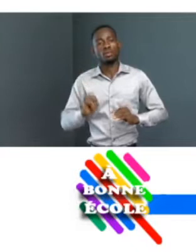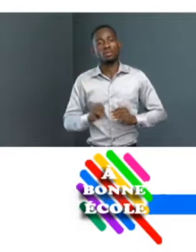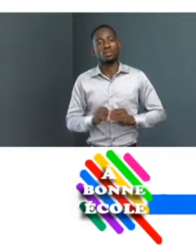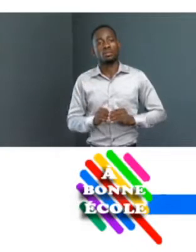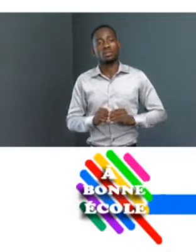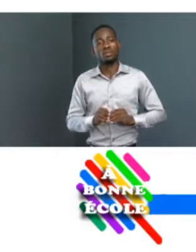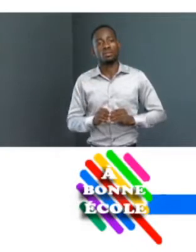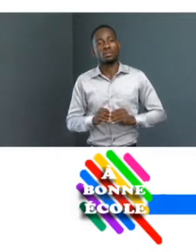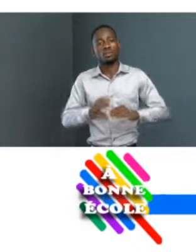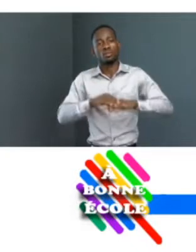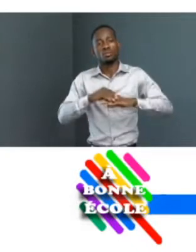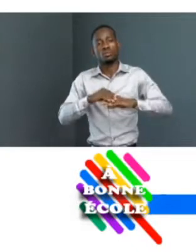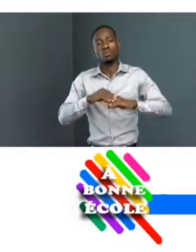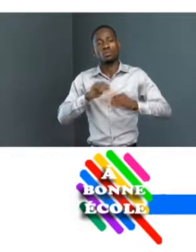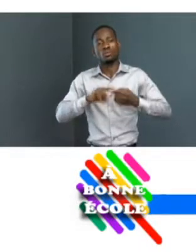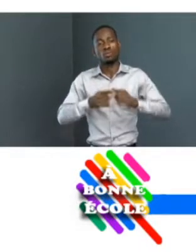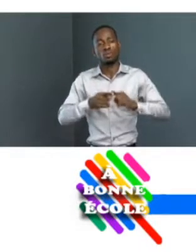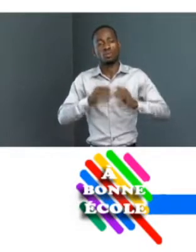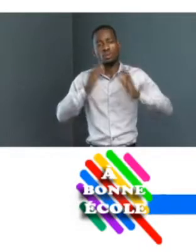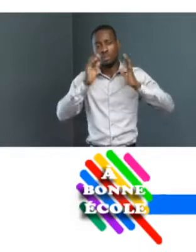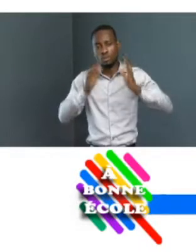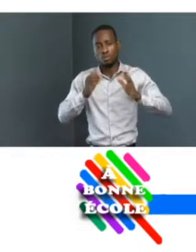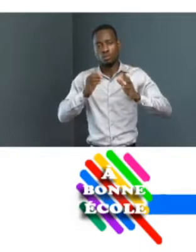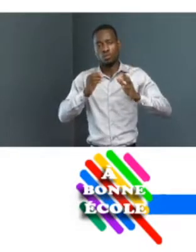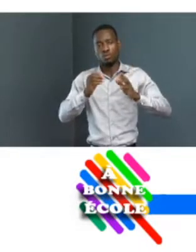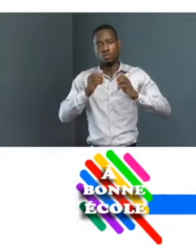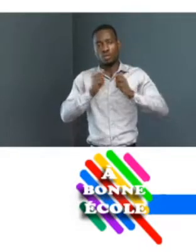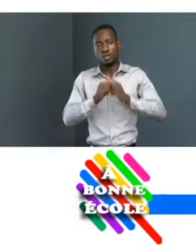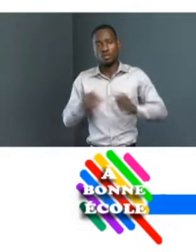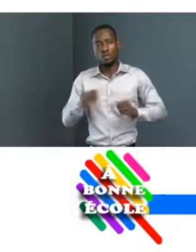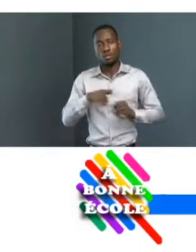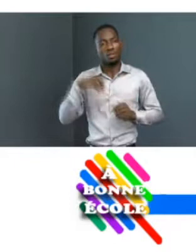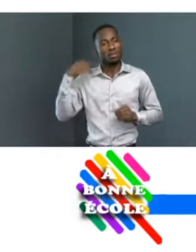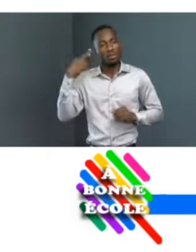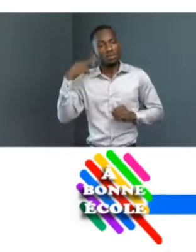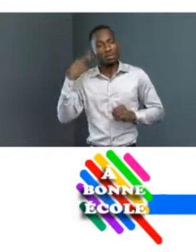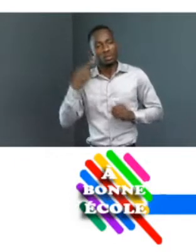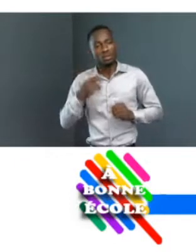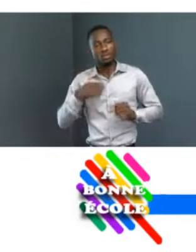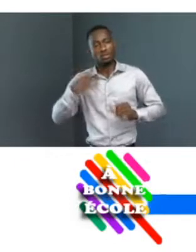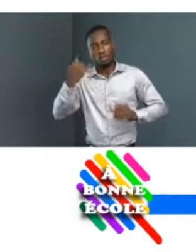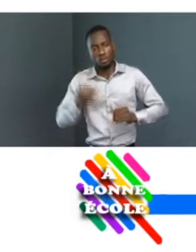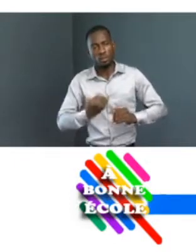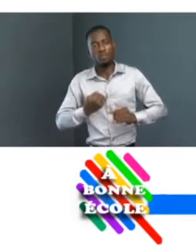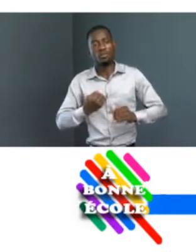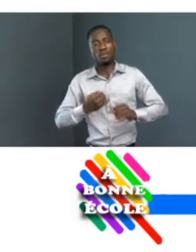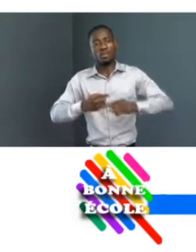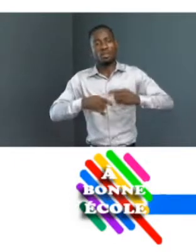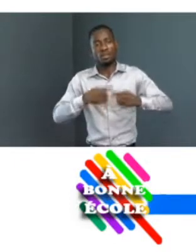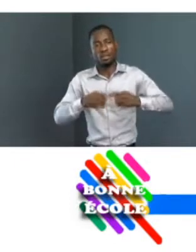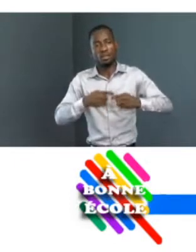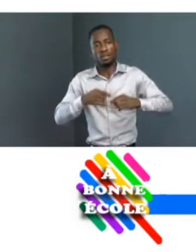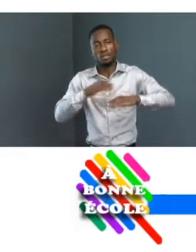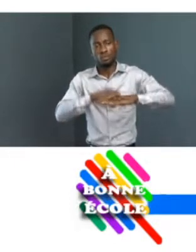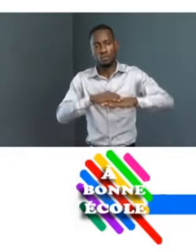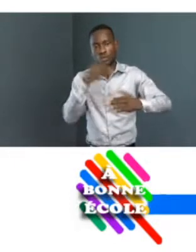Surtout nos amis auditeurs, ceux qui nous suivent avec leur poste radio, je les invite à aller sur ces